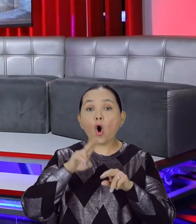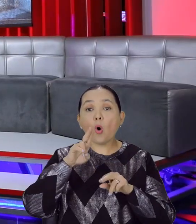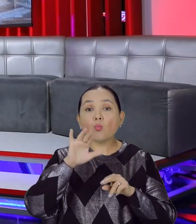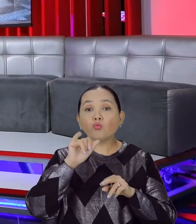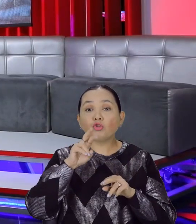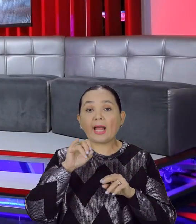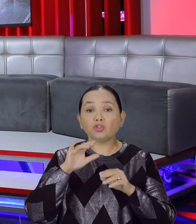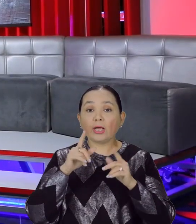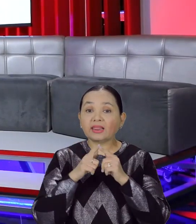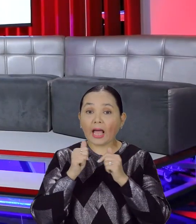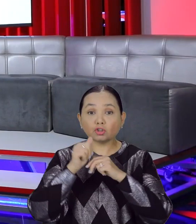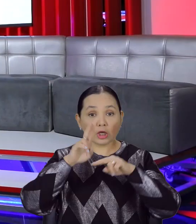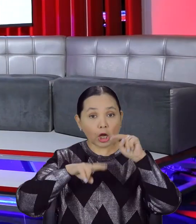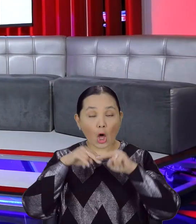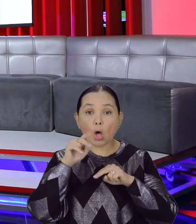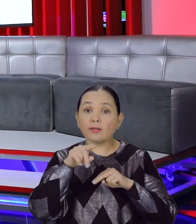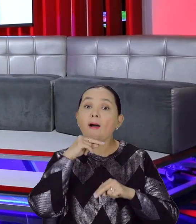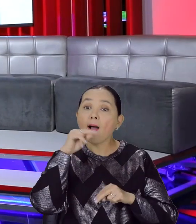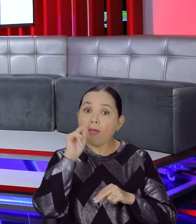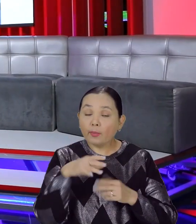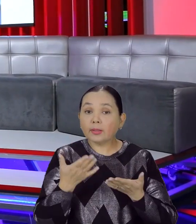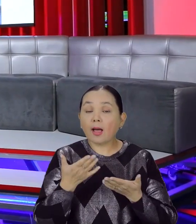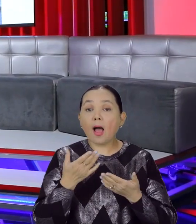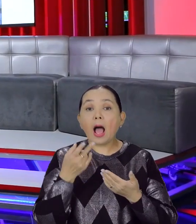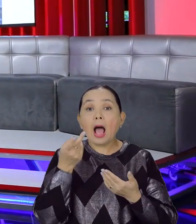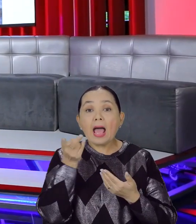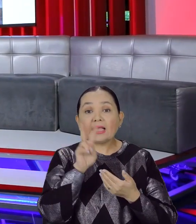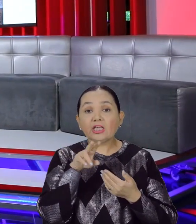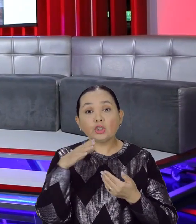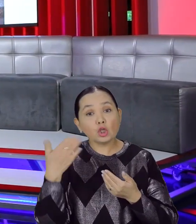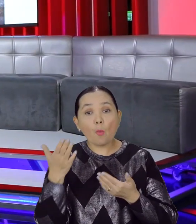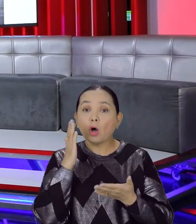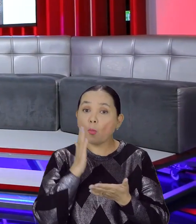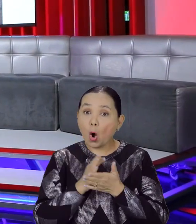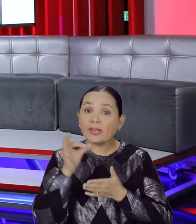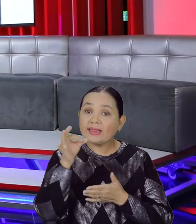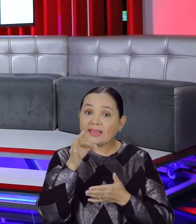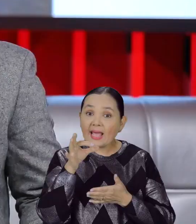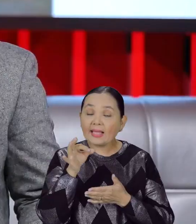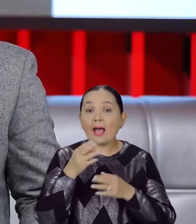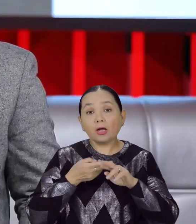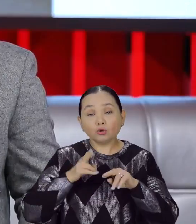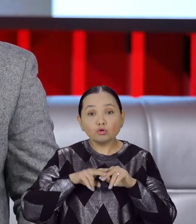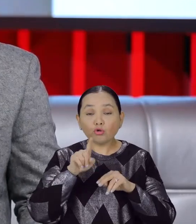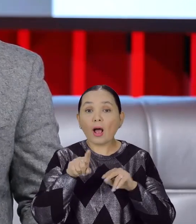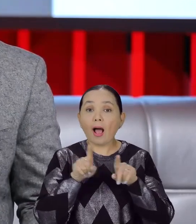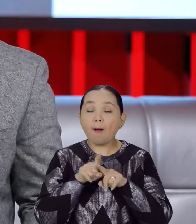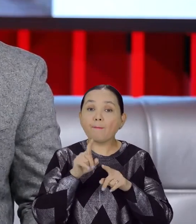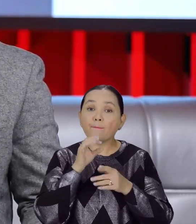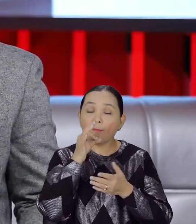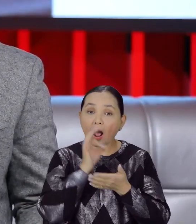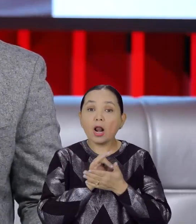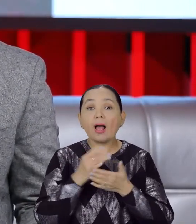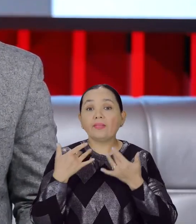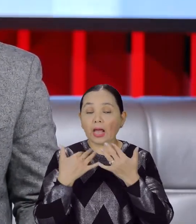bu masalada aybdor deyilyapti. Ammo tanganing ikkinchi tomoni bor degandek, pudratchi tashkilotlarga ham qo'yilayotgan